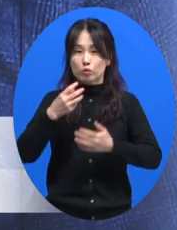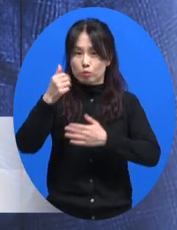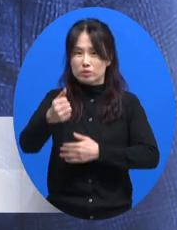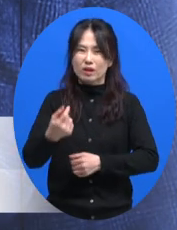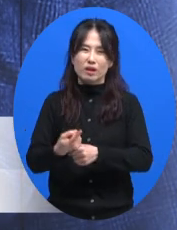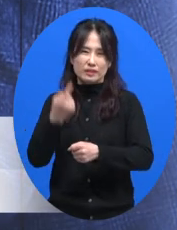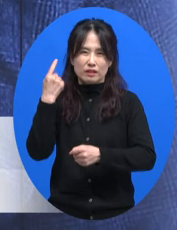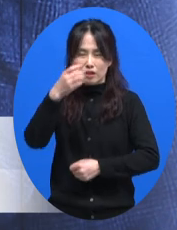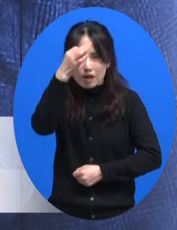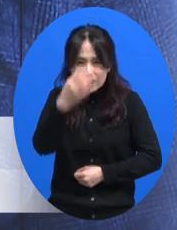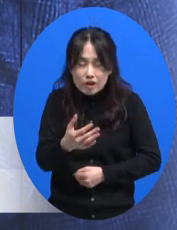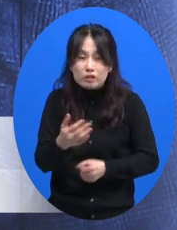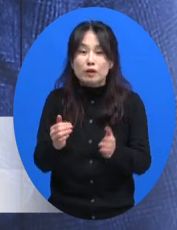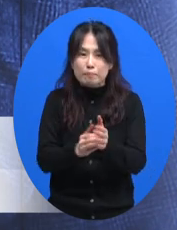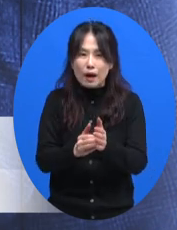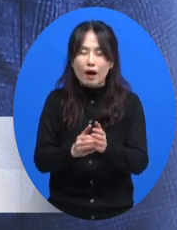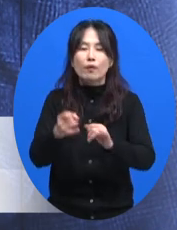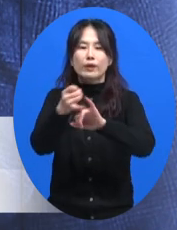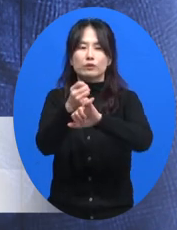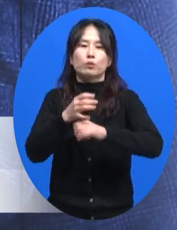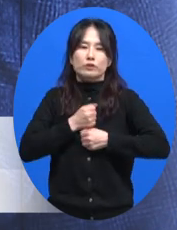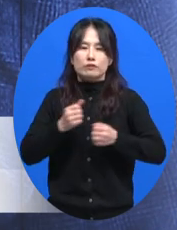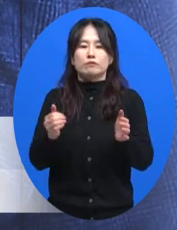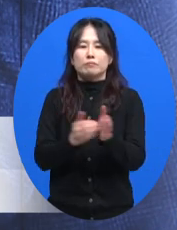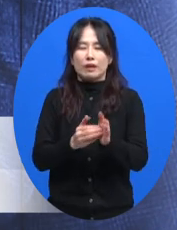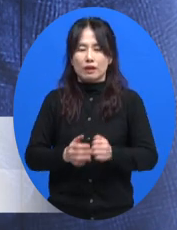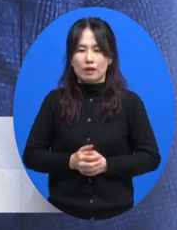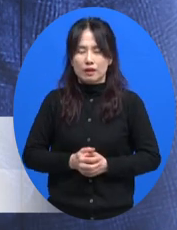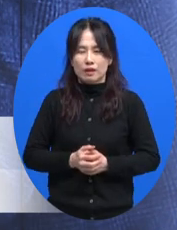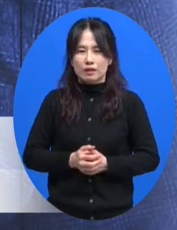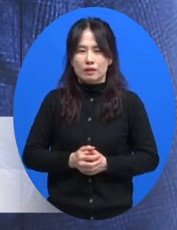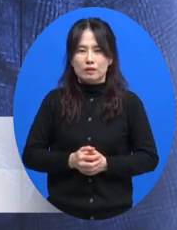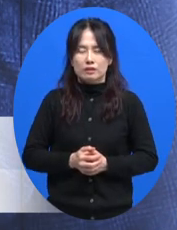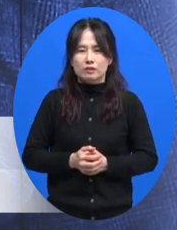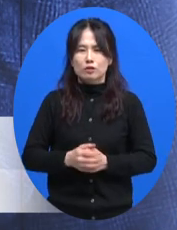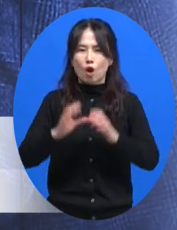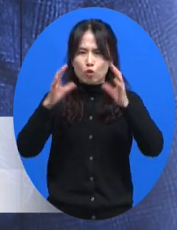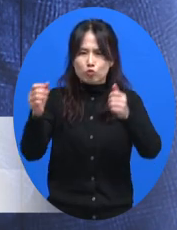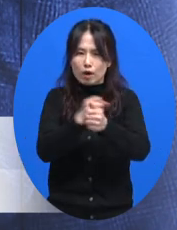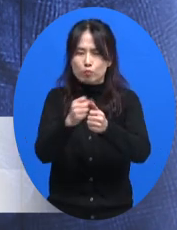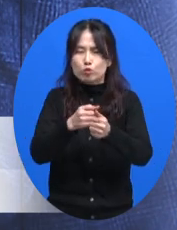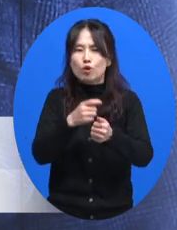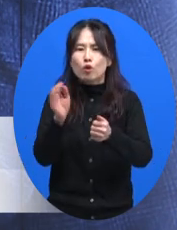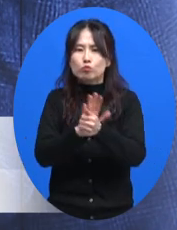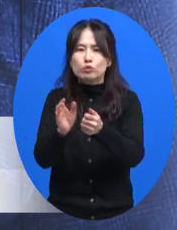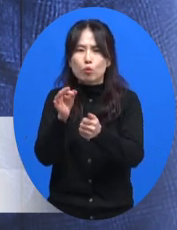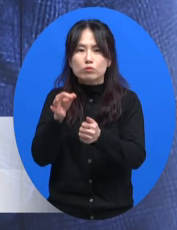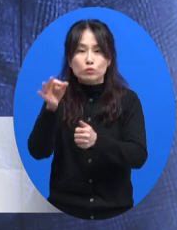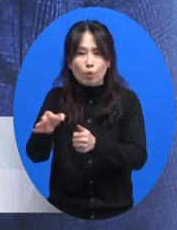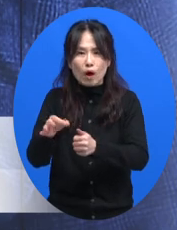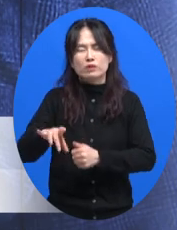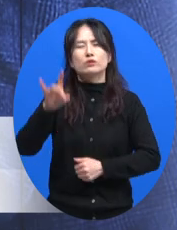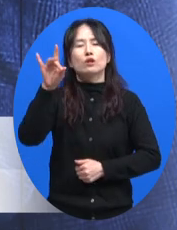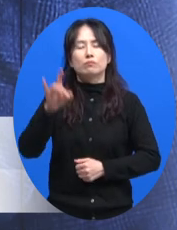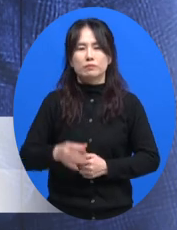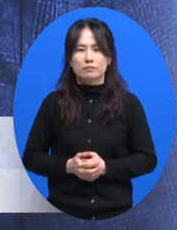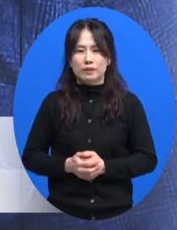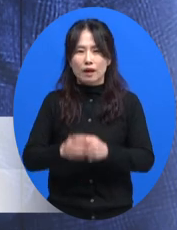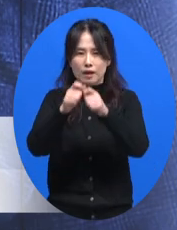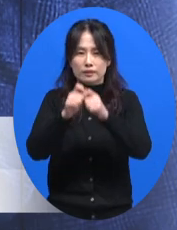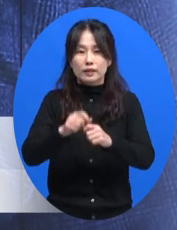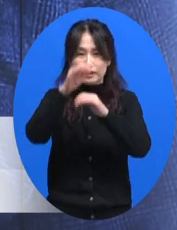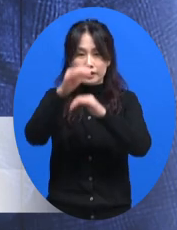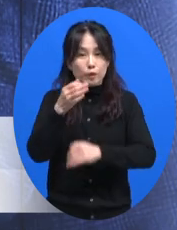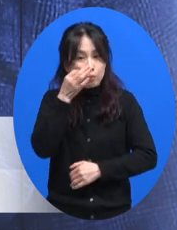발표한 종합대책의 약속을 지킨 건데요. 지자체 차원에서 국가폭력 피해자 위로금을 지원하는 건 처음입니다. 자세한